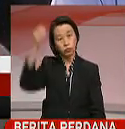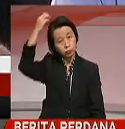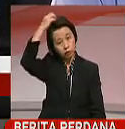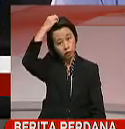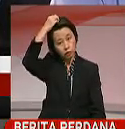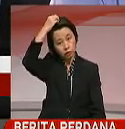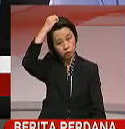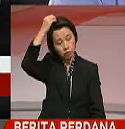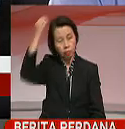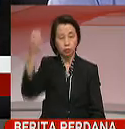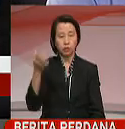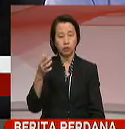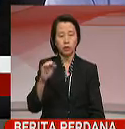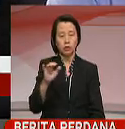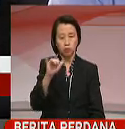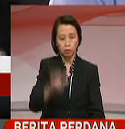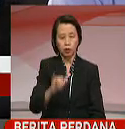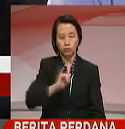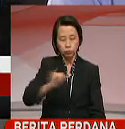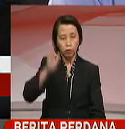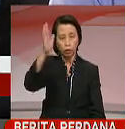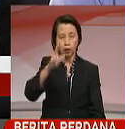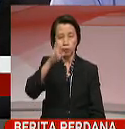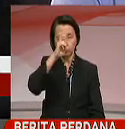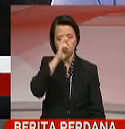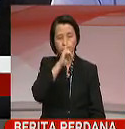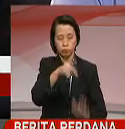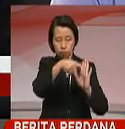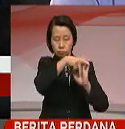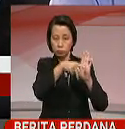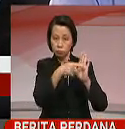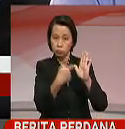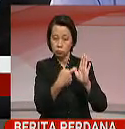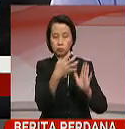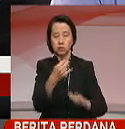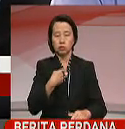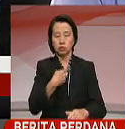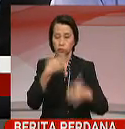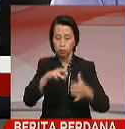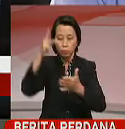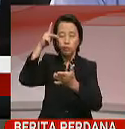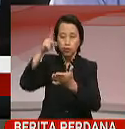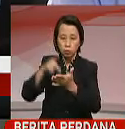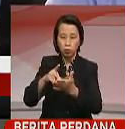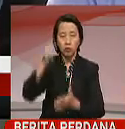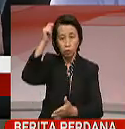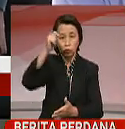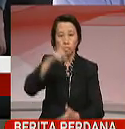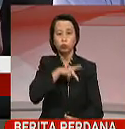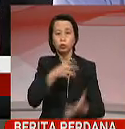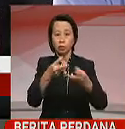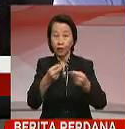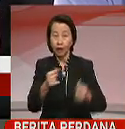yang juga akan menguatkuasakan peraturan-peraturan, kerana kita telah mengenal pasti tuan punya tanah